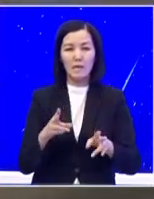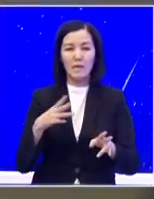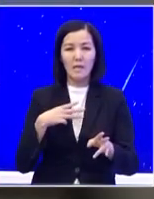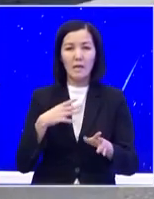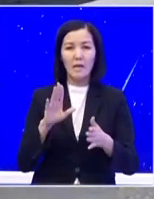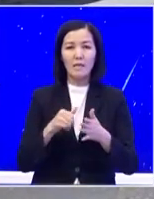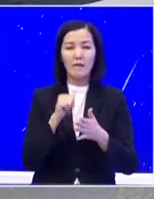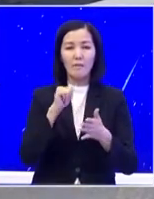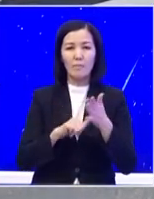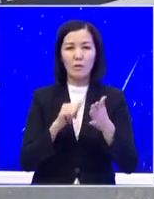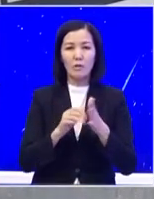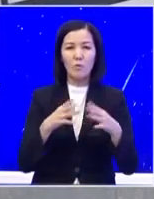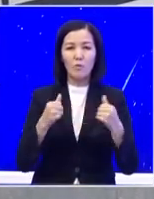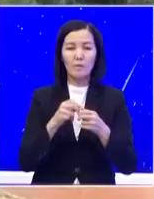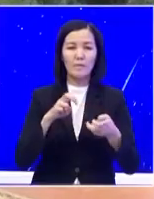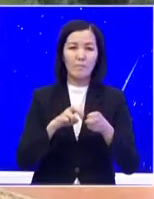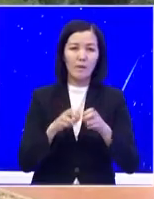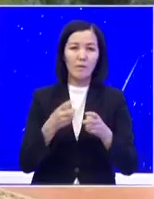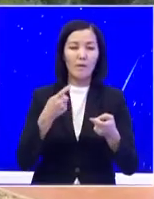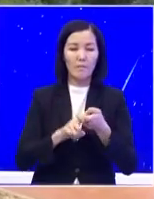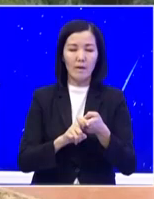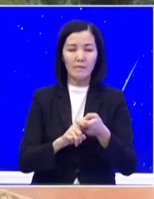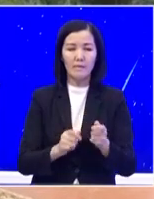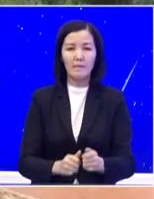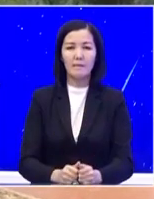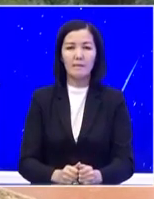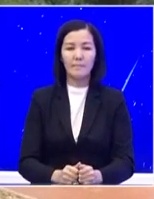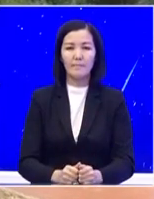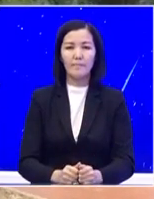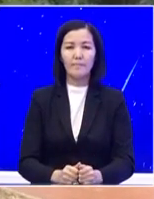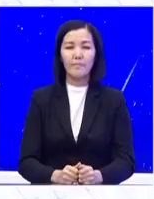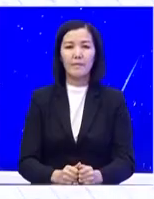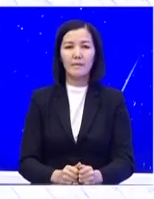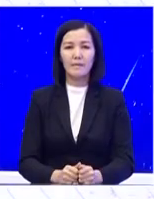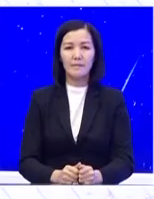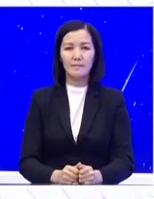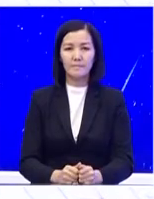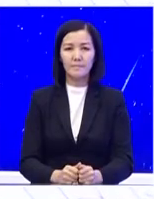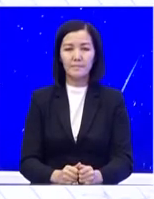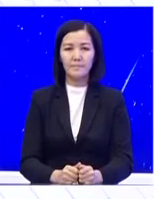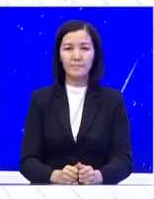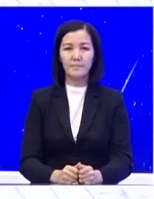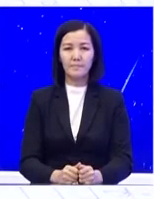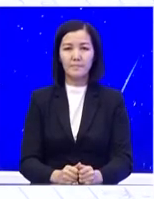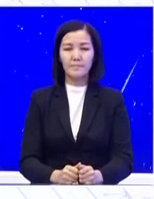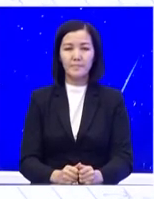Негізгі себеп – отбасылық проблемамен байланысты, дейді құқық қорғау органдары. Азиза Ғазезқызы, Ринат Өтеев,